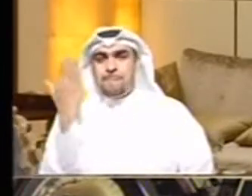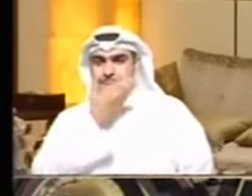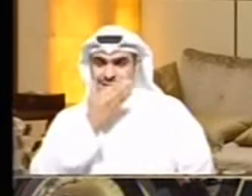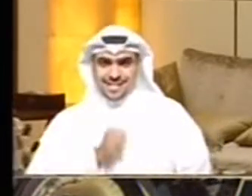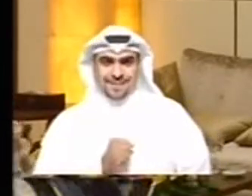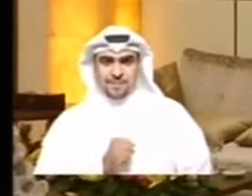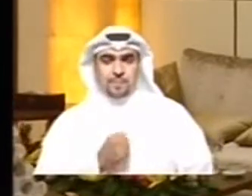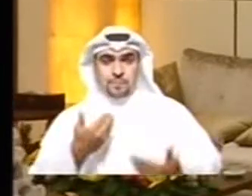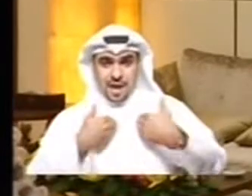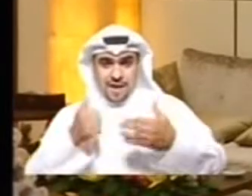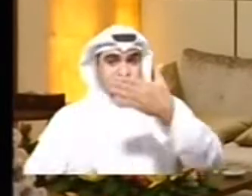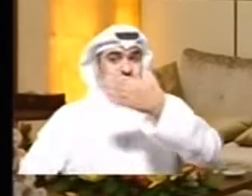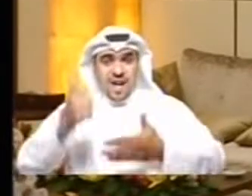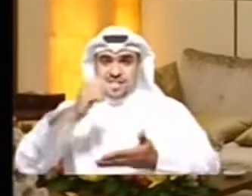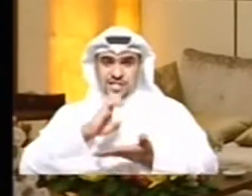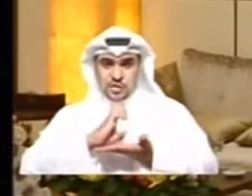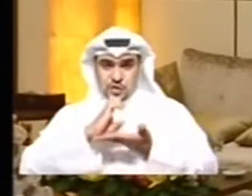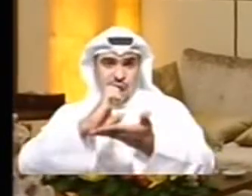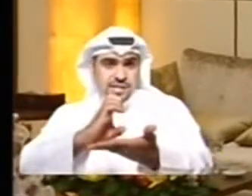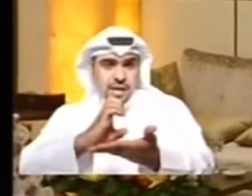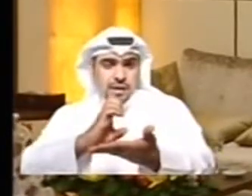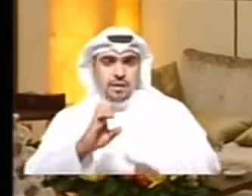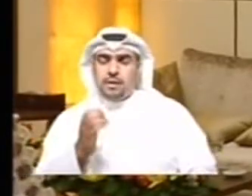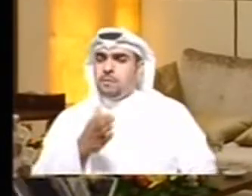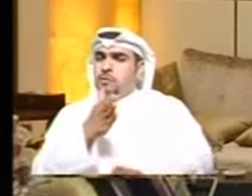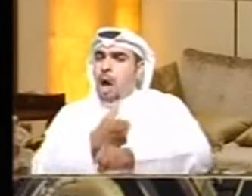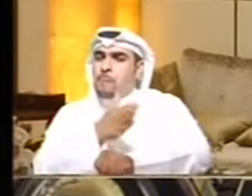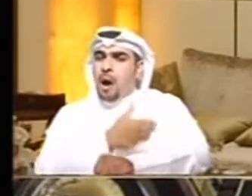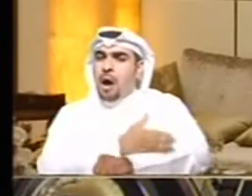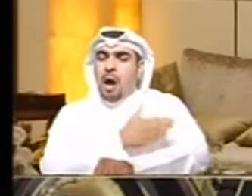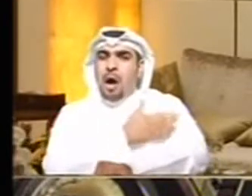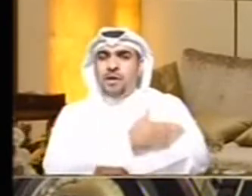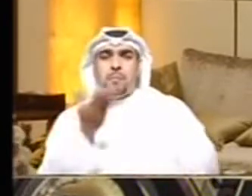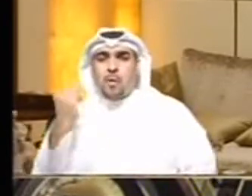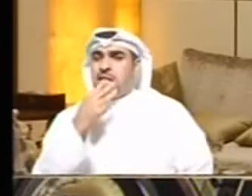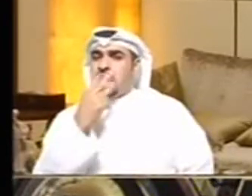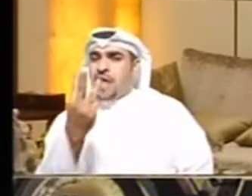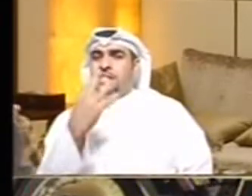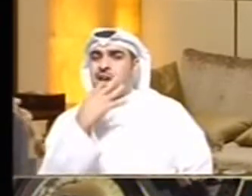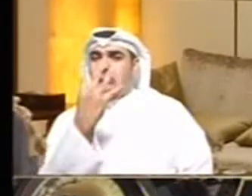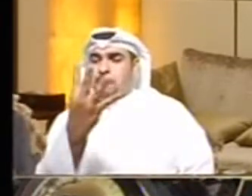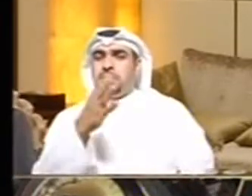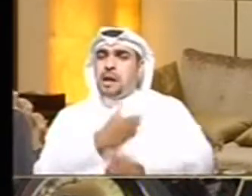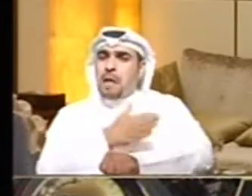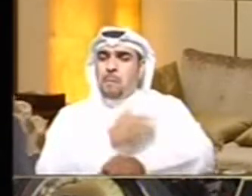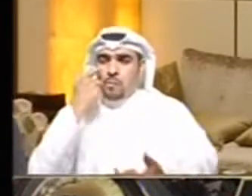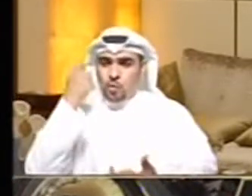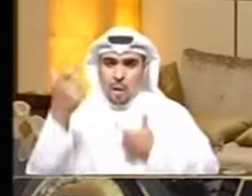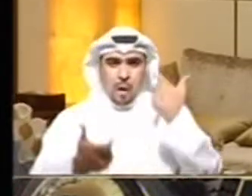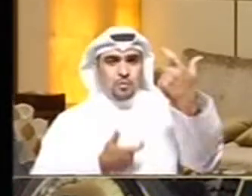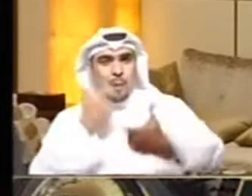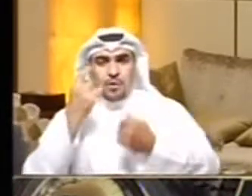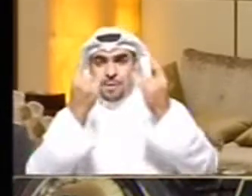حصاد لحظات، ولكن كانت حصاد فترات طويلة وسنوات، ولله الحمد قدرنا نحصد